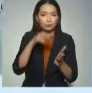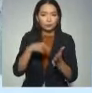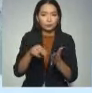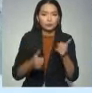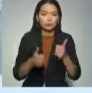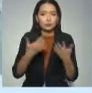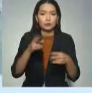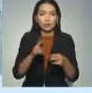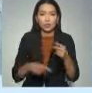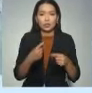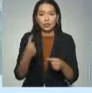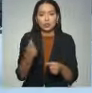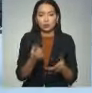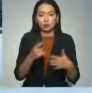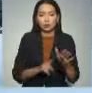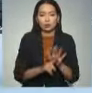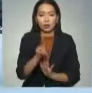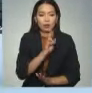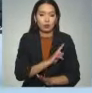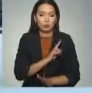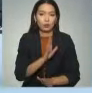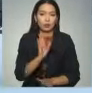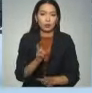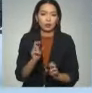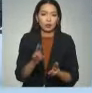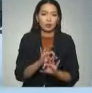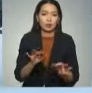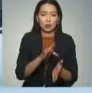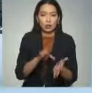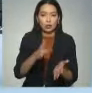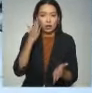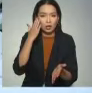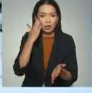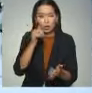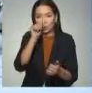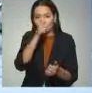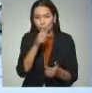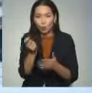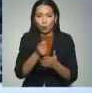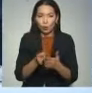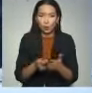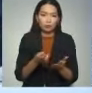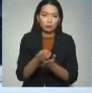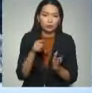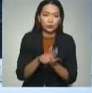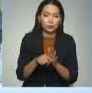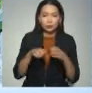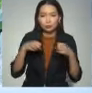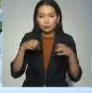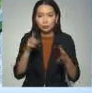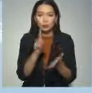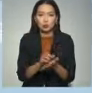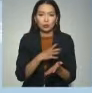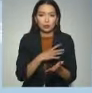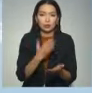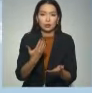завершен, и через неделю подрядчики приступят к работам. Как рассказали в городском акимате, скульптуры художественной резки с внутренней подсветкой должны